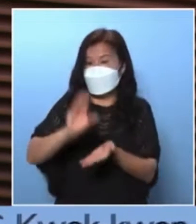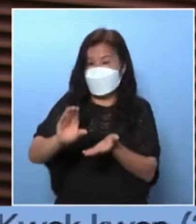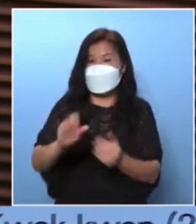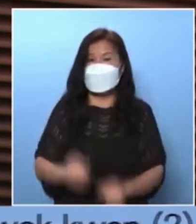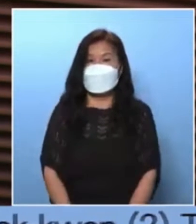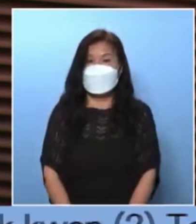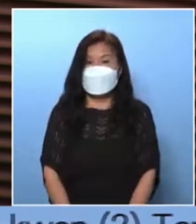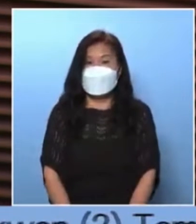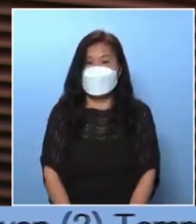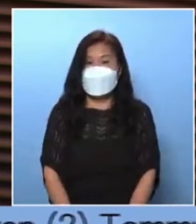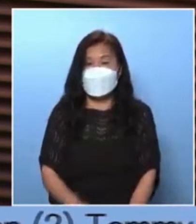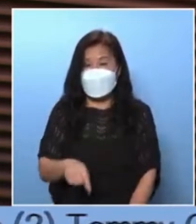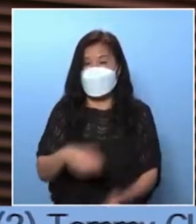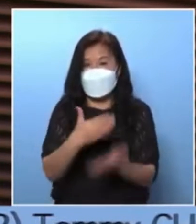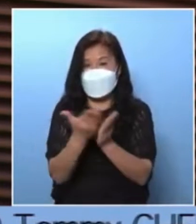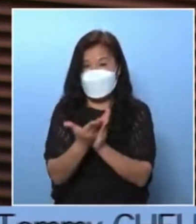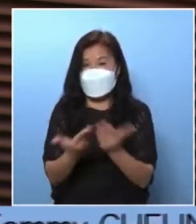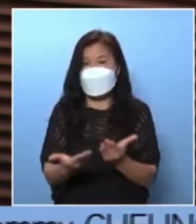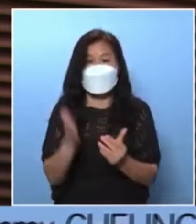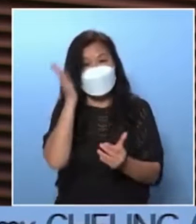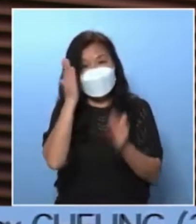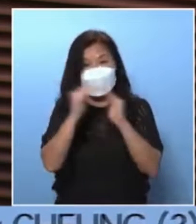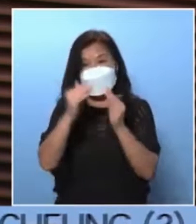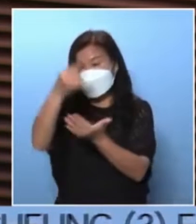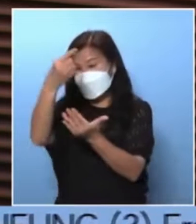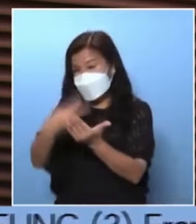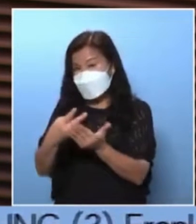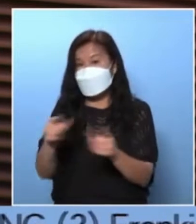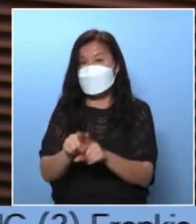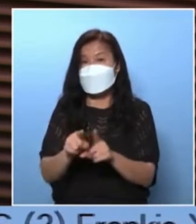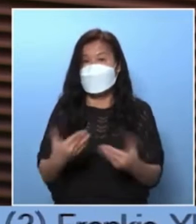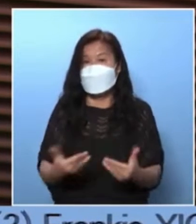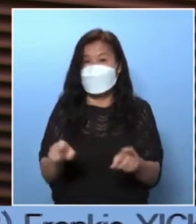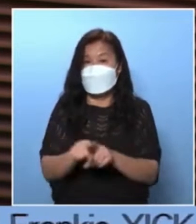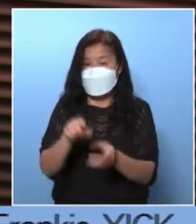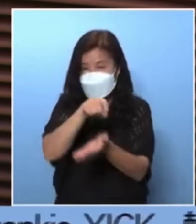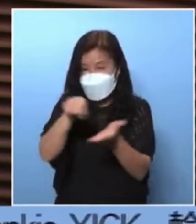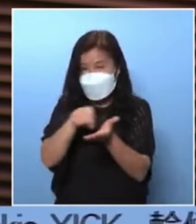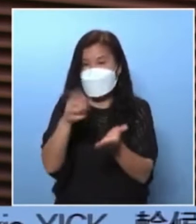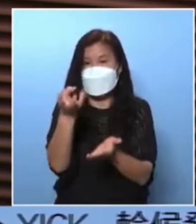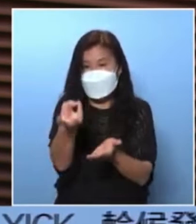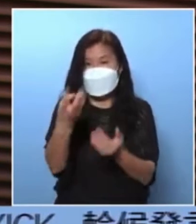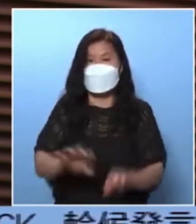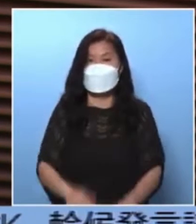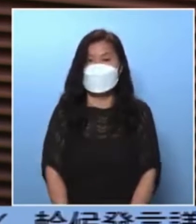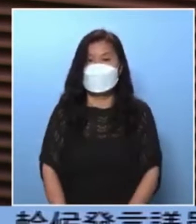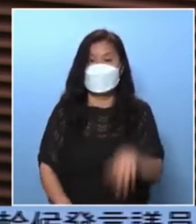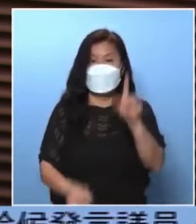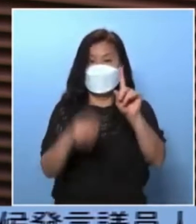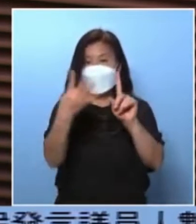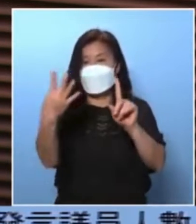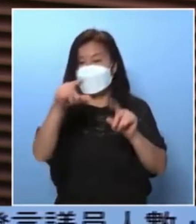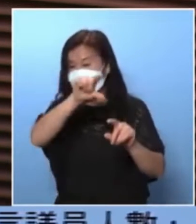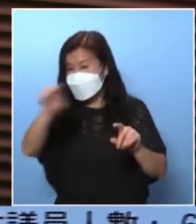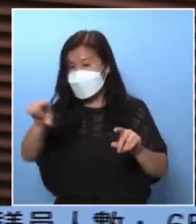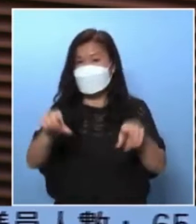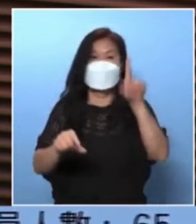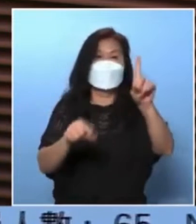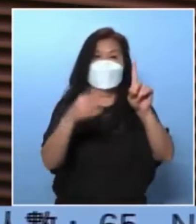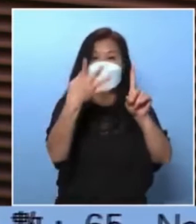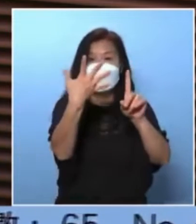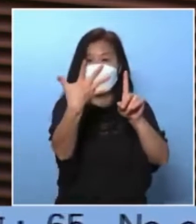於這個角色的限制，預算案在房屋政策上今份是着墨不多，只是144段到152